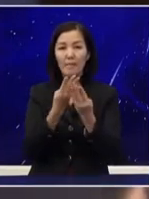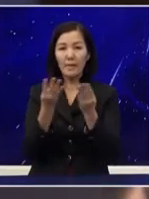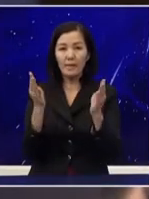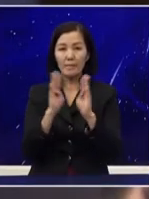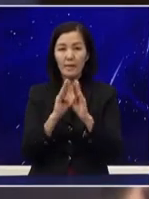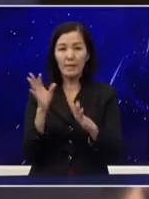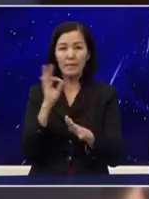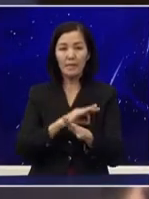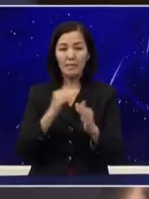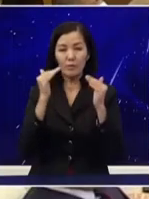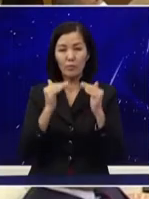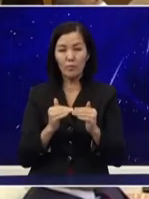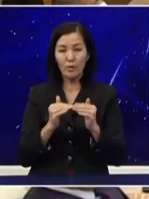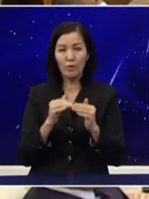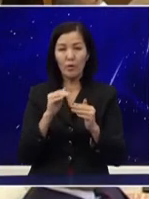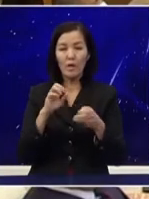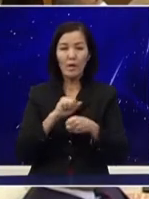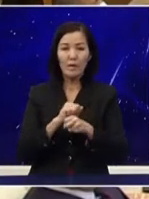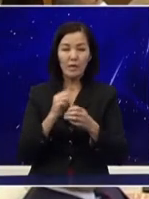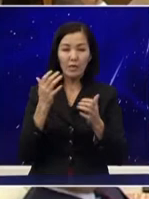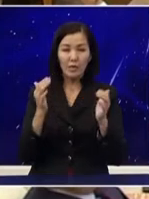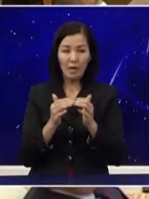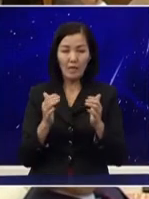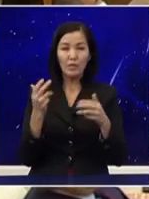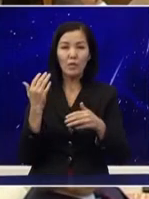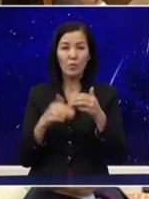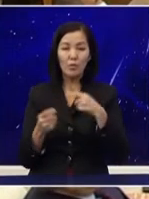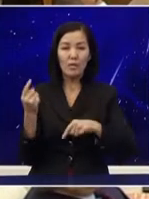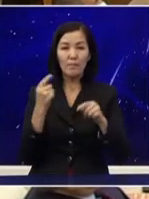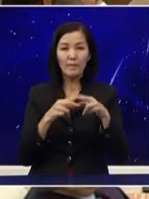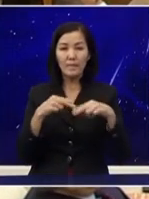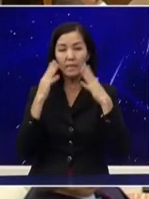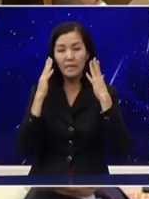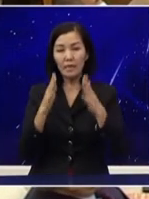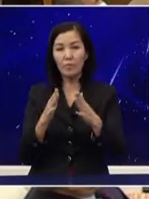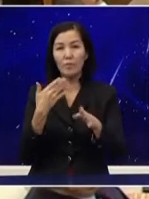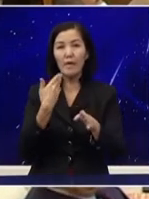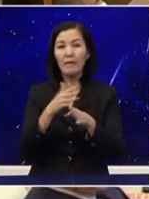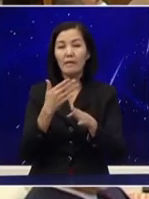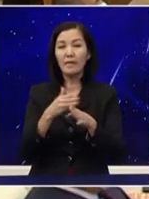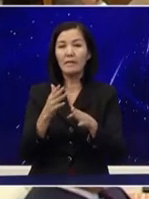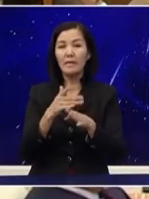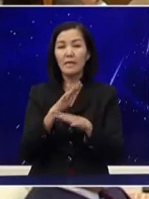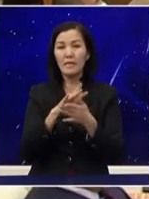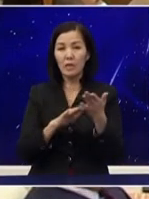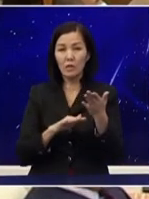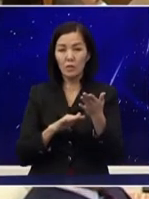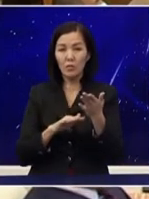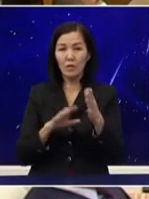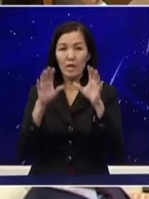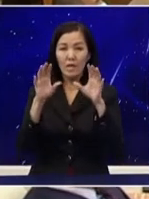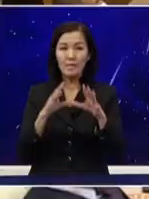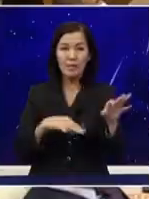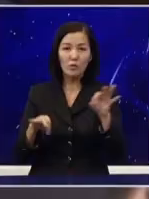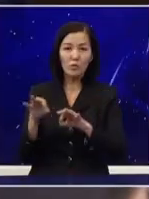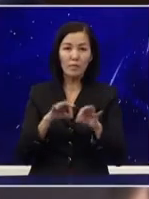табысының төмендеуі мен тұралап қалған шағын және орта бизнесті ескере отырып, несиеге рақымшылық жасау туралы заң жобасын